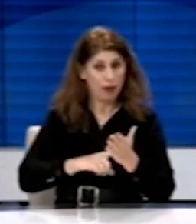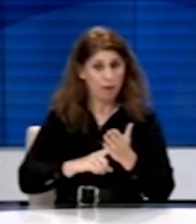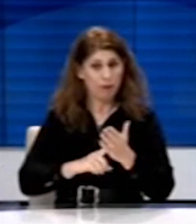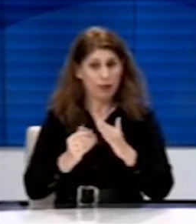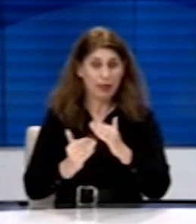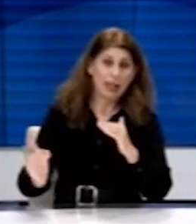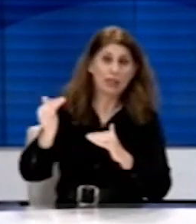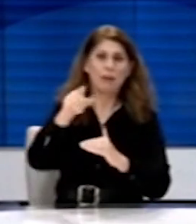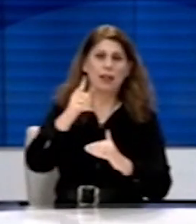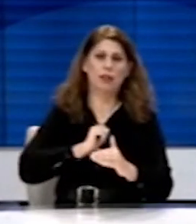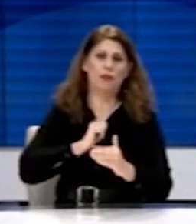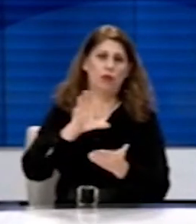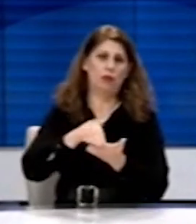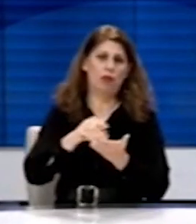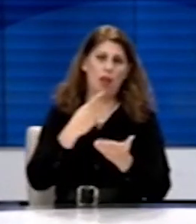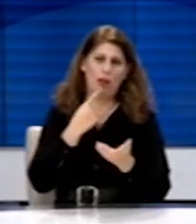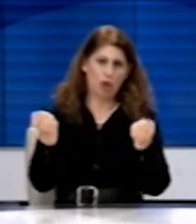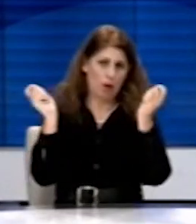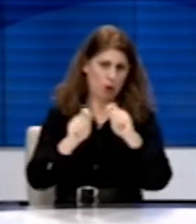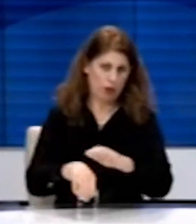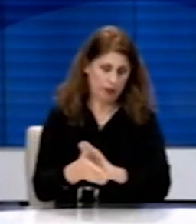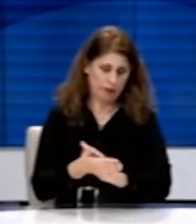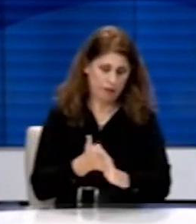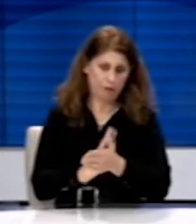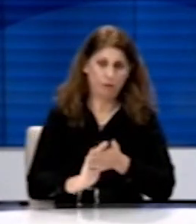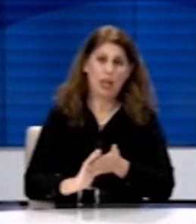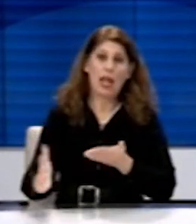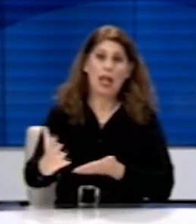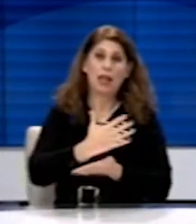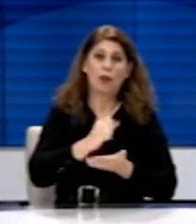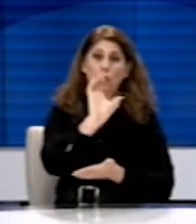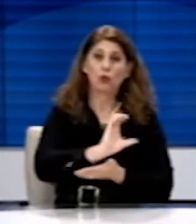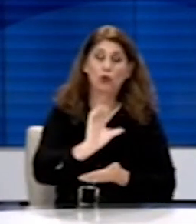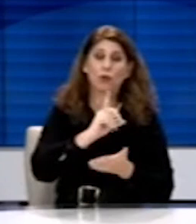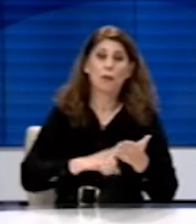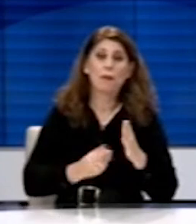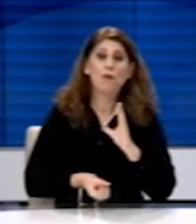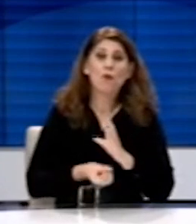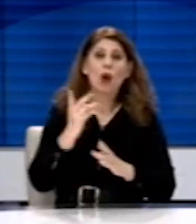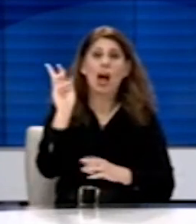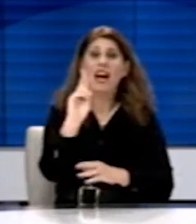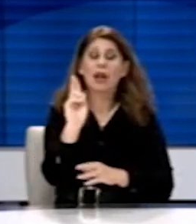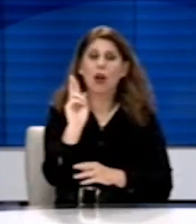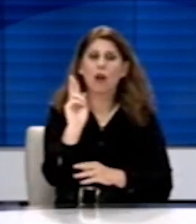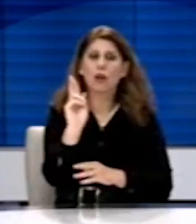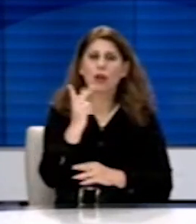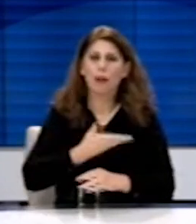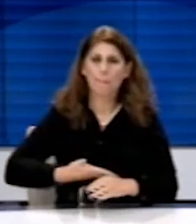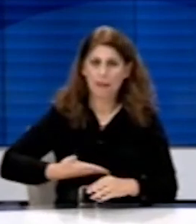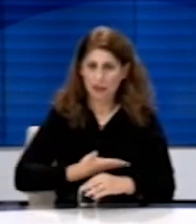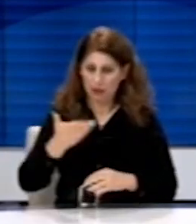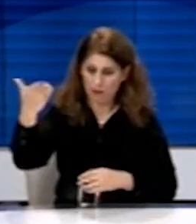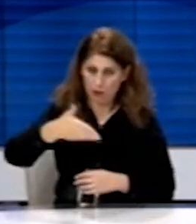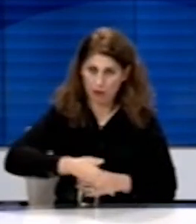κατανάλωση. Αυτό φύση είναι αδυνατόν. Τα έσοδα τον τουρισμό θα πρέπει να κάνουν νέο ρεκόρ. Με την πείνα που έρχεται,